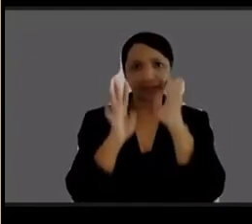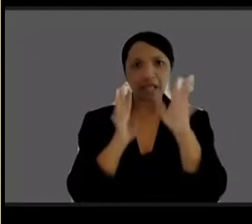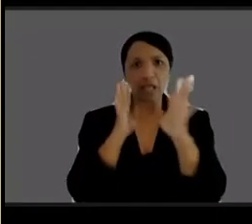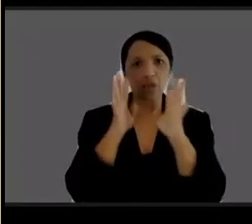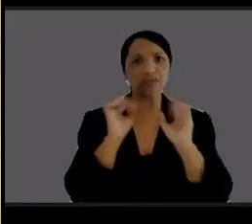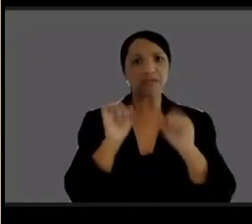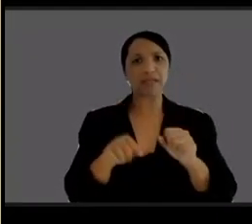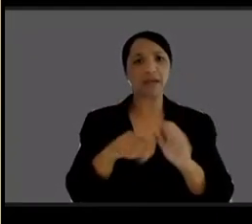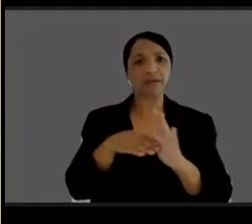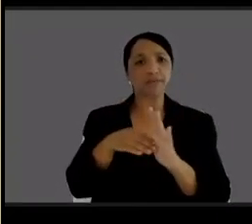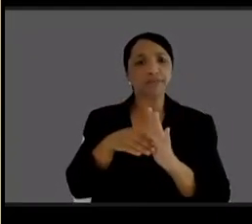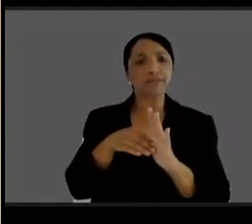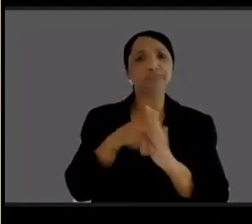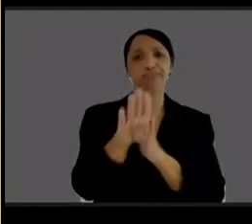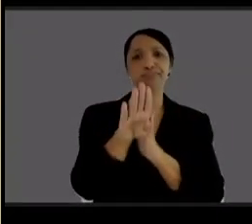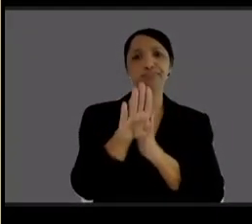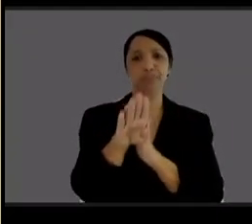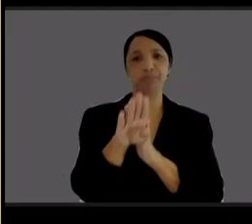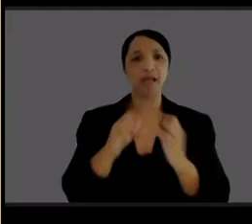créant